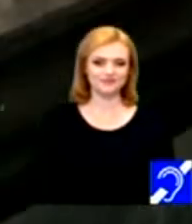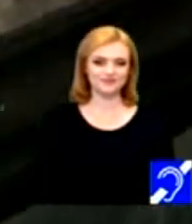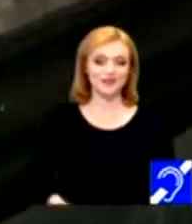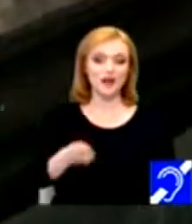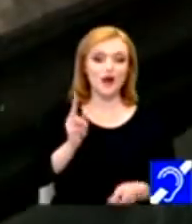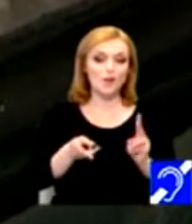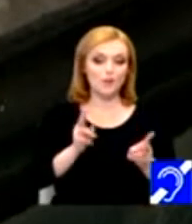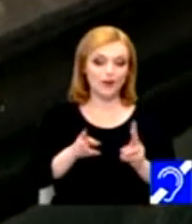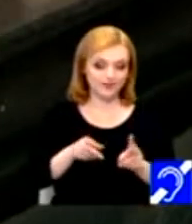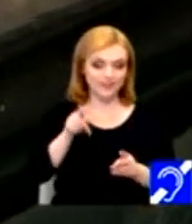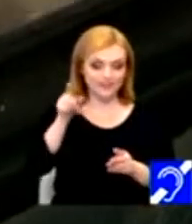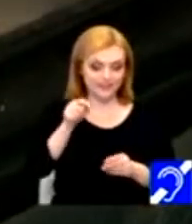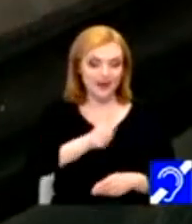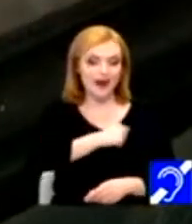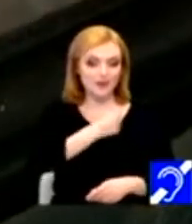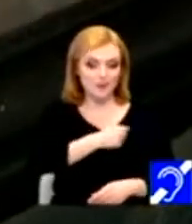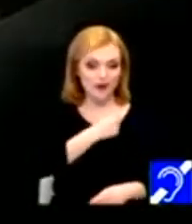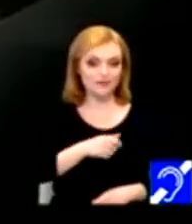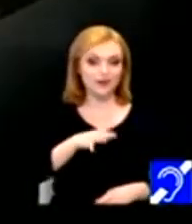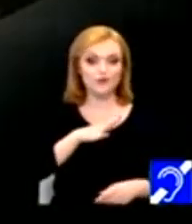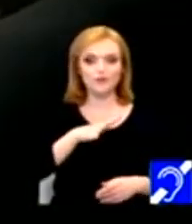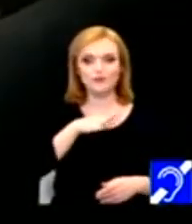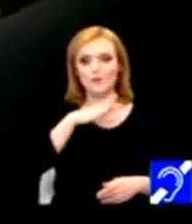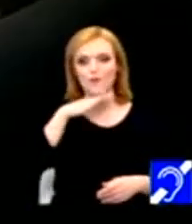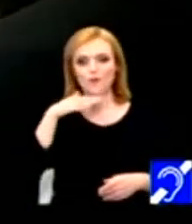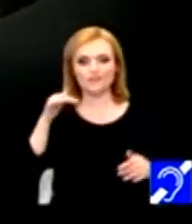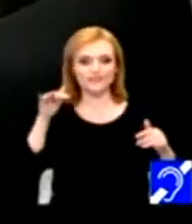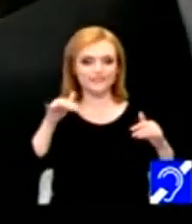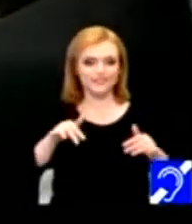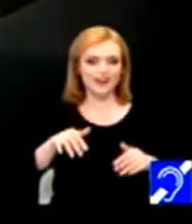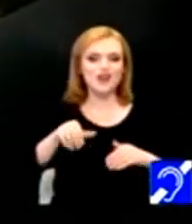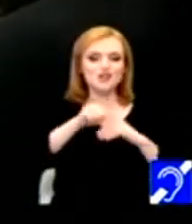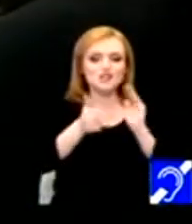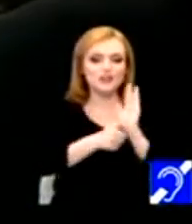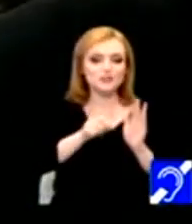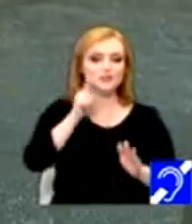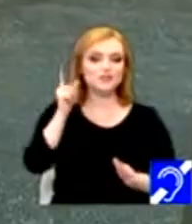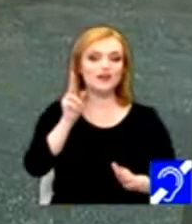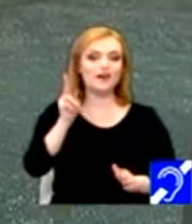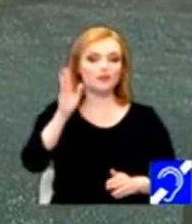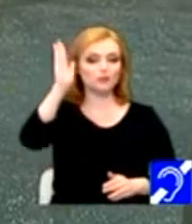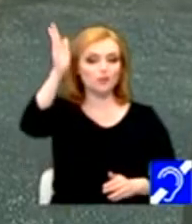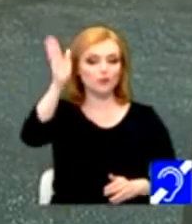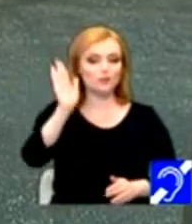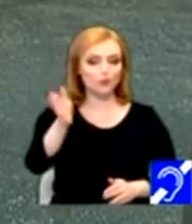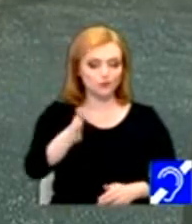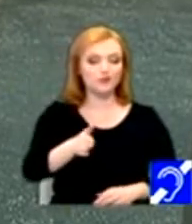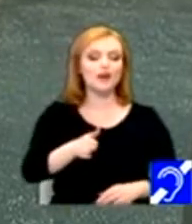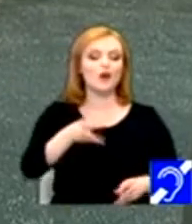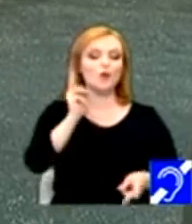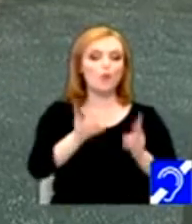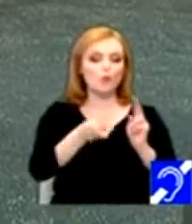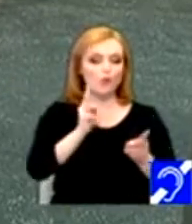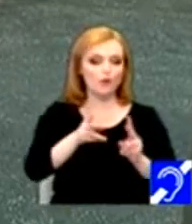În bucătăria Batalionului 22 a fost astăzi multă agitație. 16 tineri care vor să devină bucătari au avut misiunea